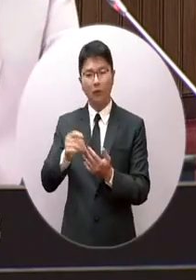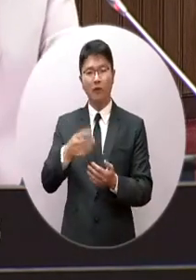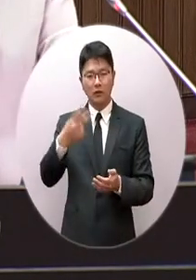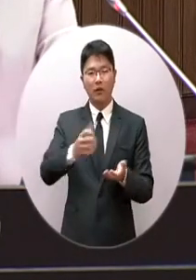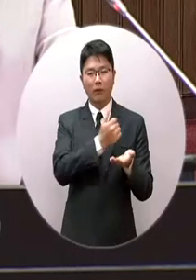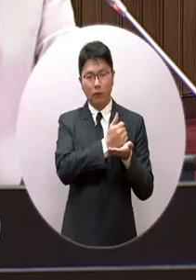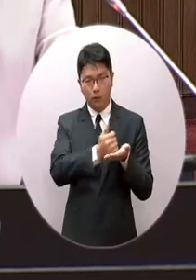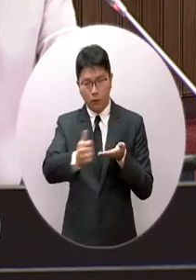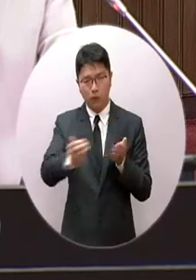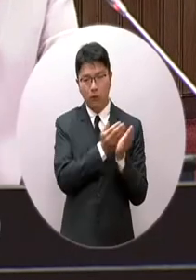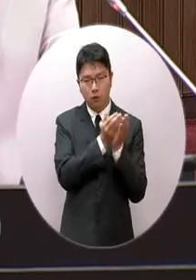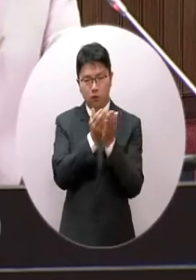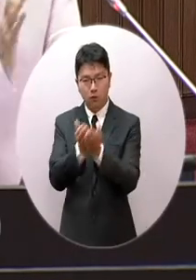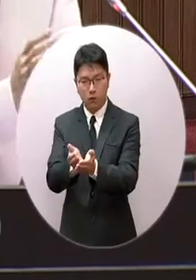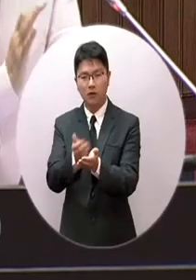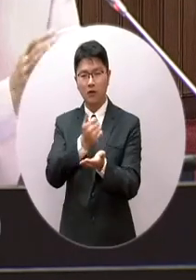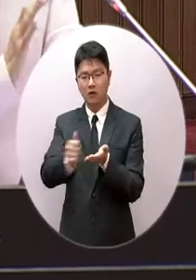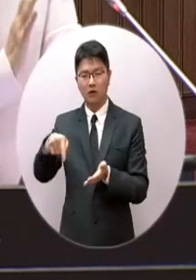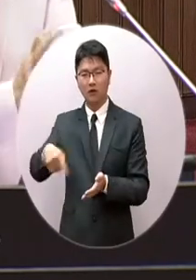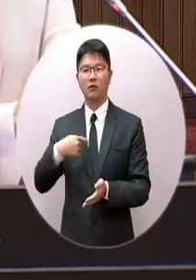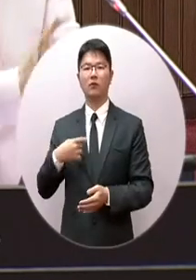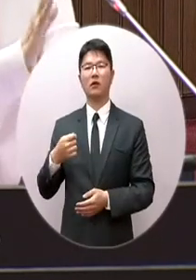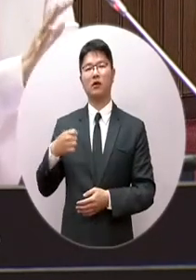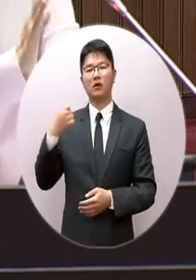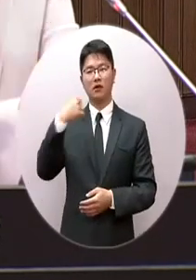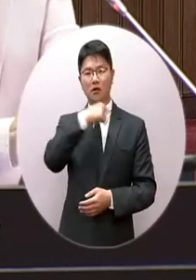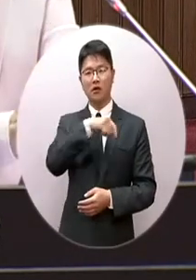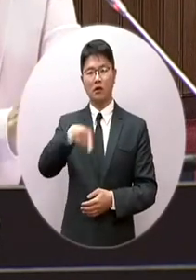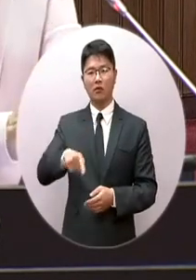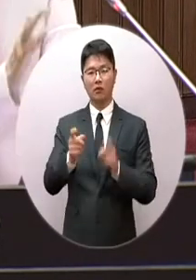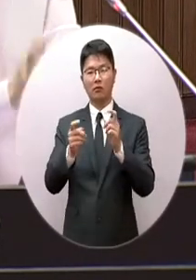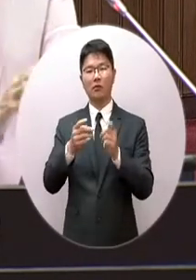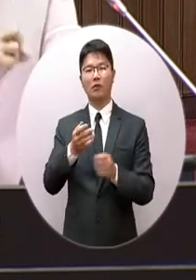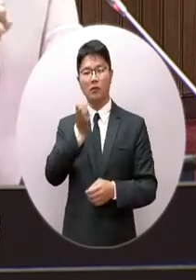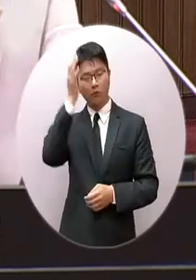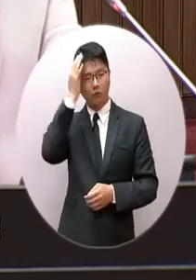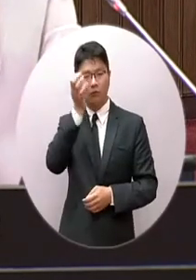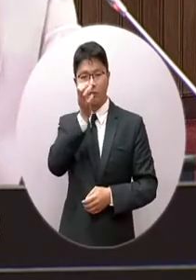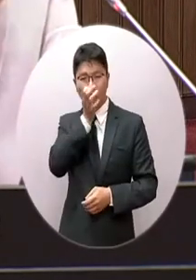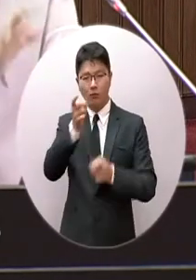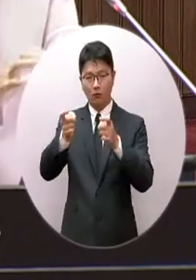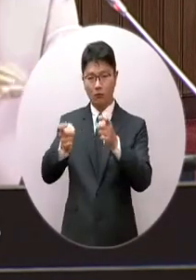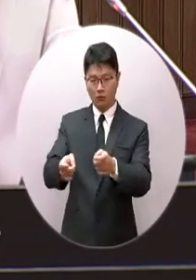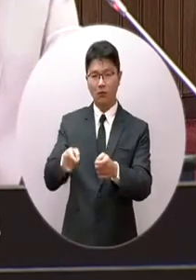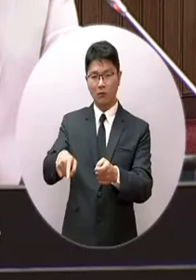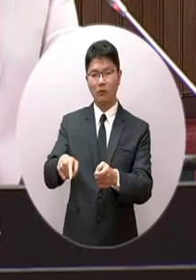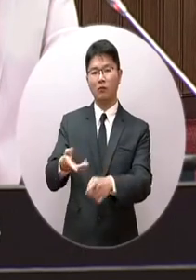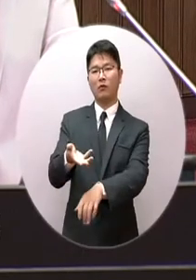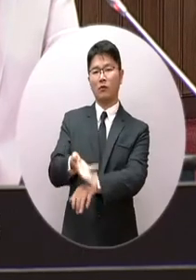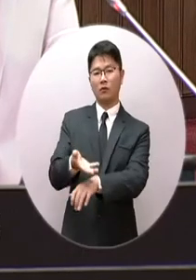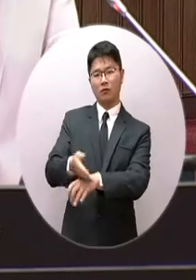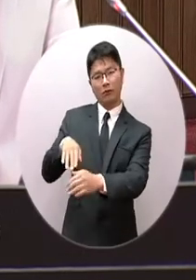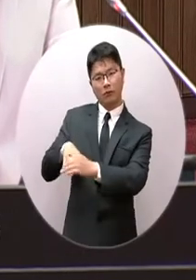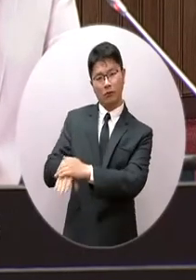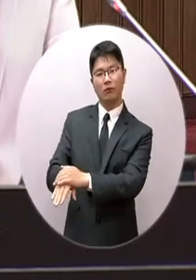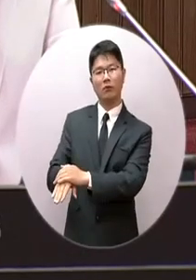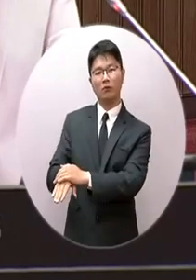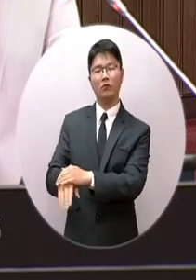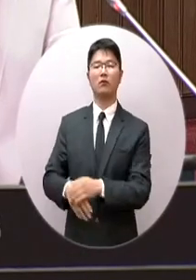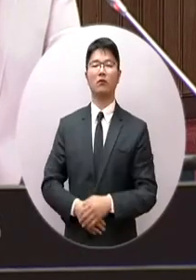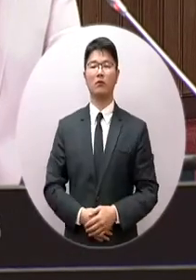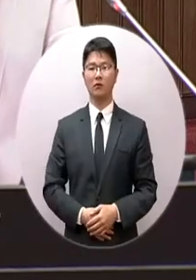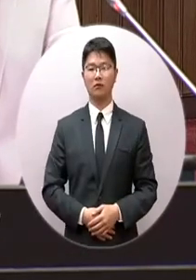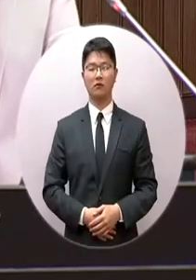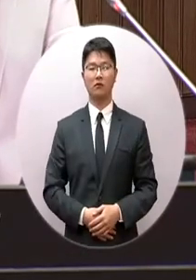过海运的送到我们的煤的一个港口，然后经过 放到我们的储存的地